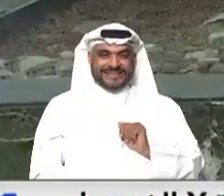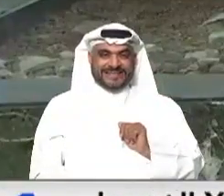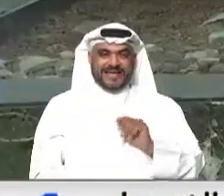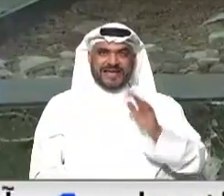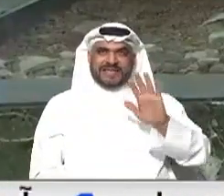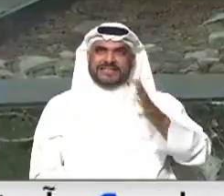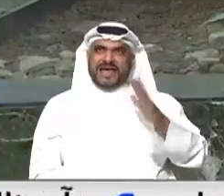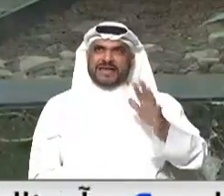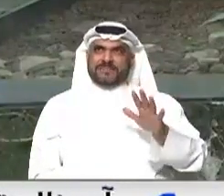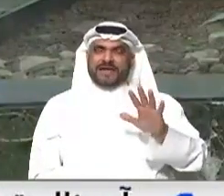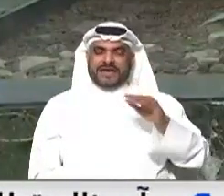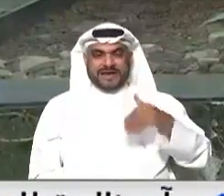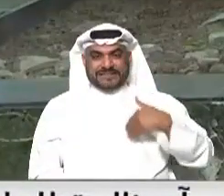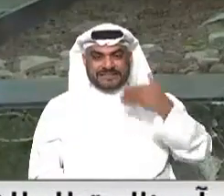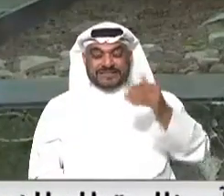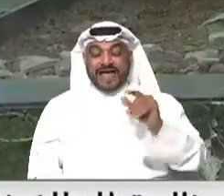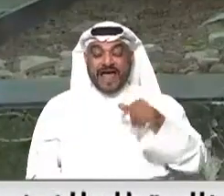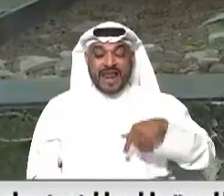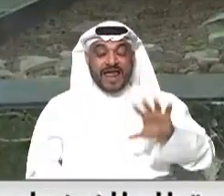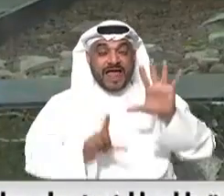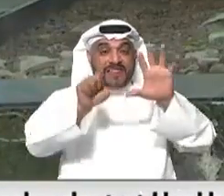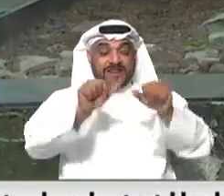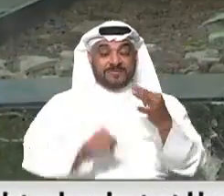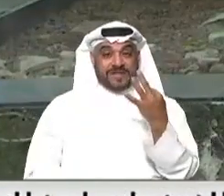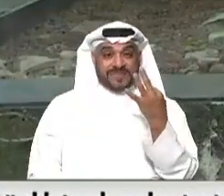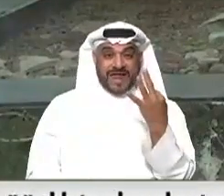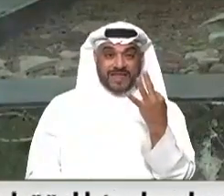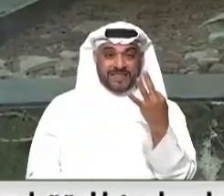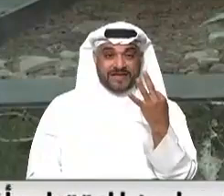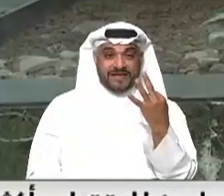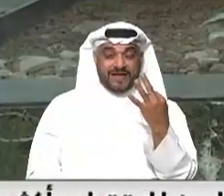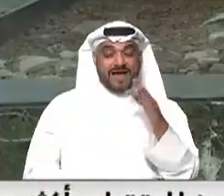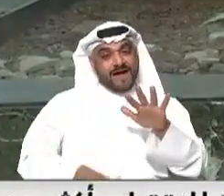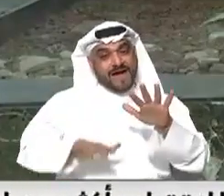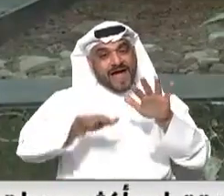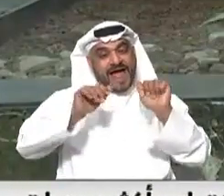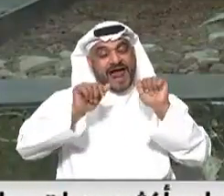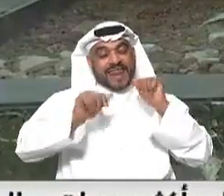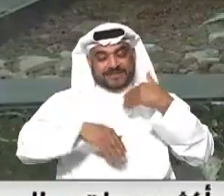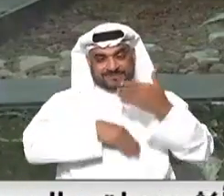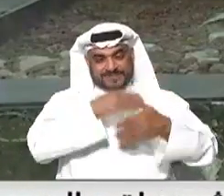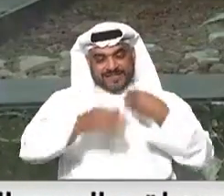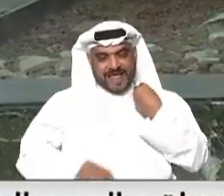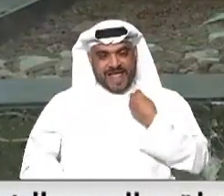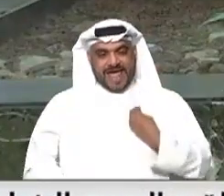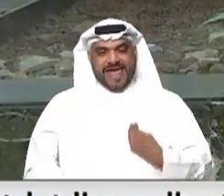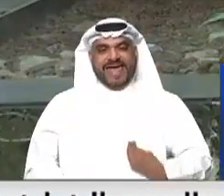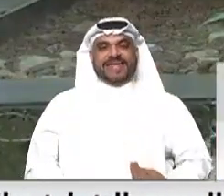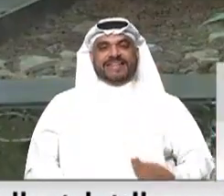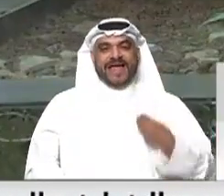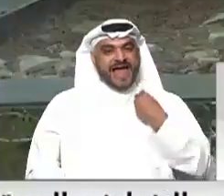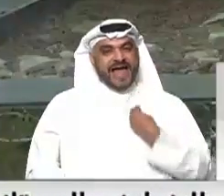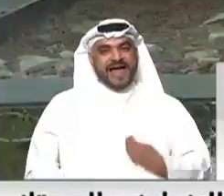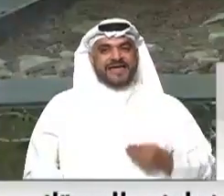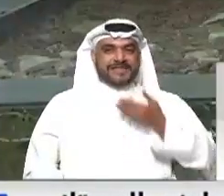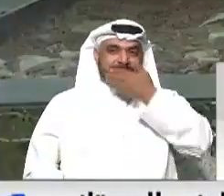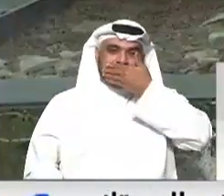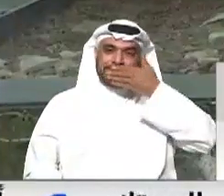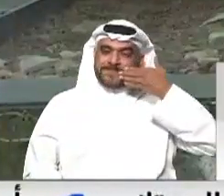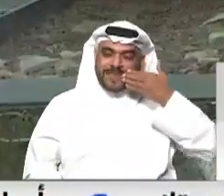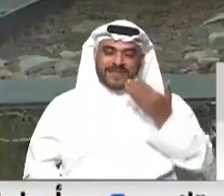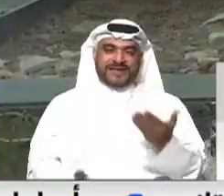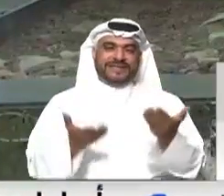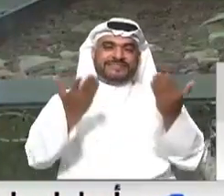أكثر من أسبوعين أو ثلاثة أسابيع تقريبا ويحل علينا عيد الفطر المبارك، إذن هناك استعدادات مبكرة